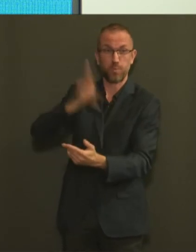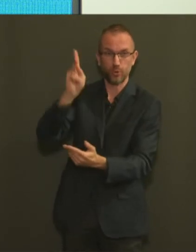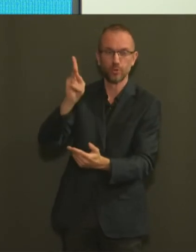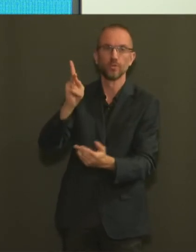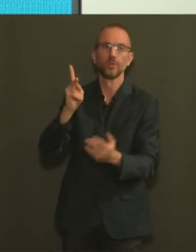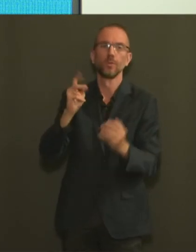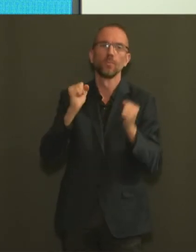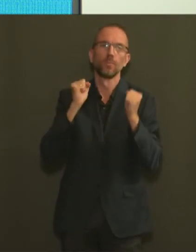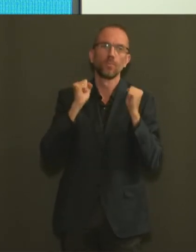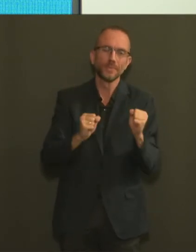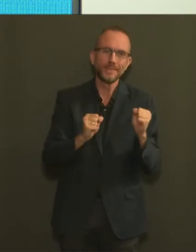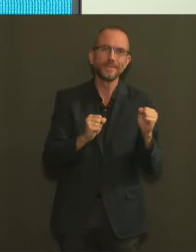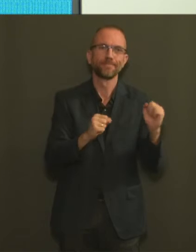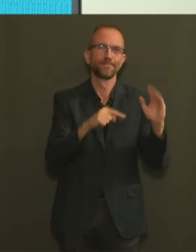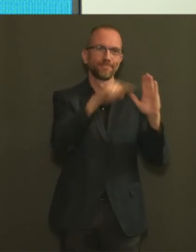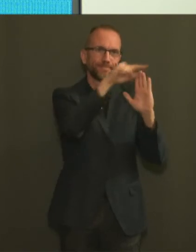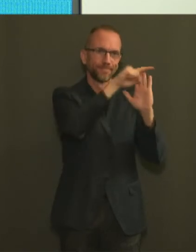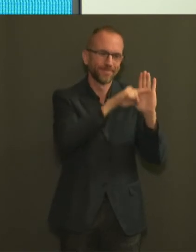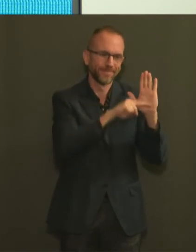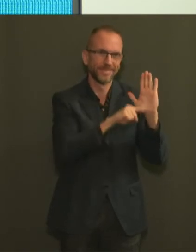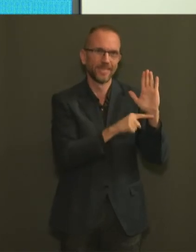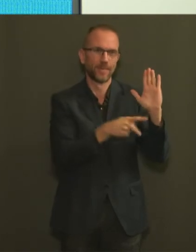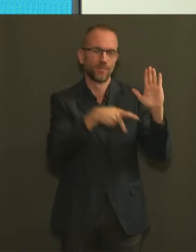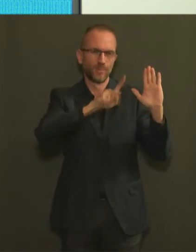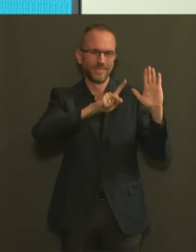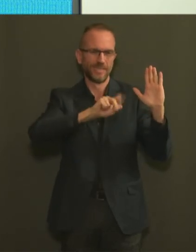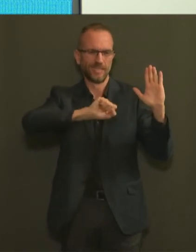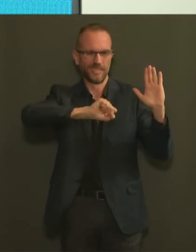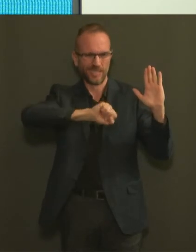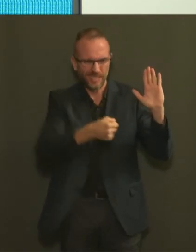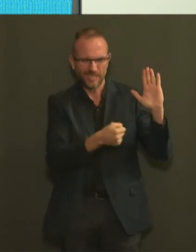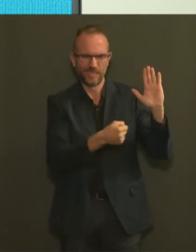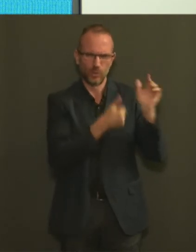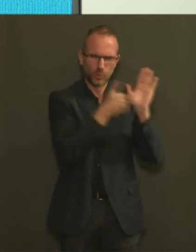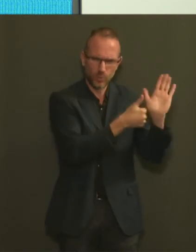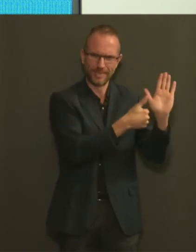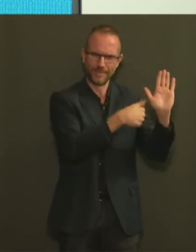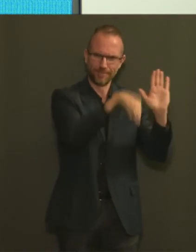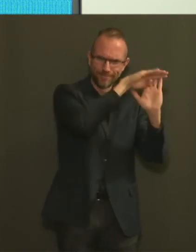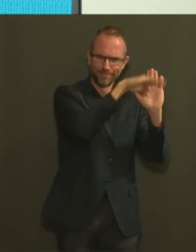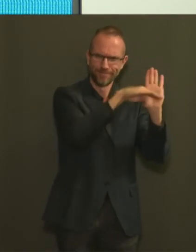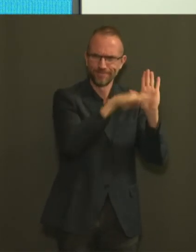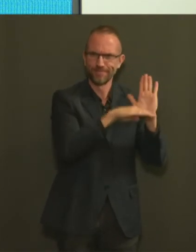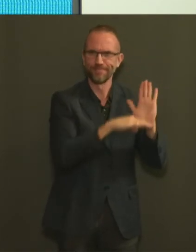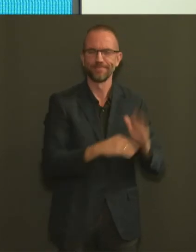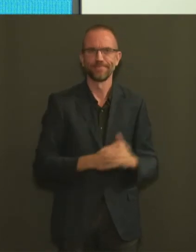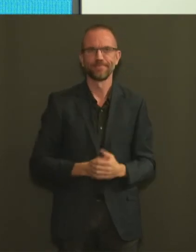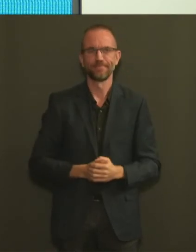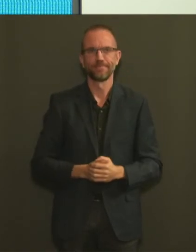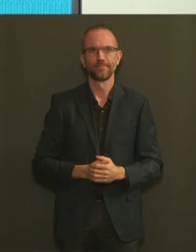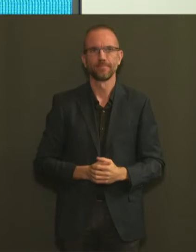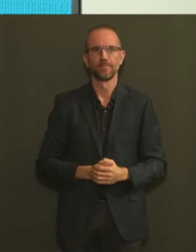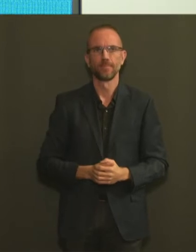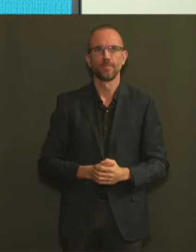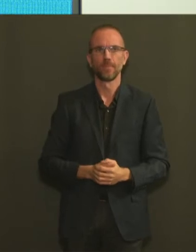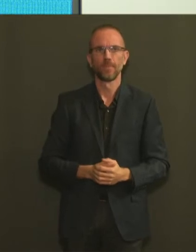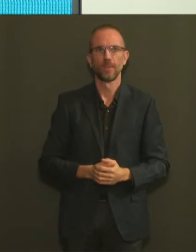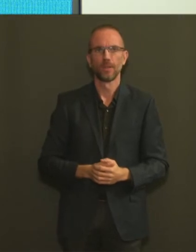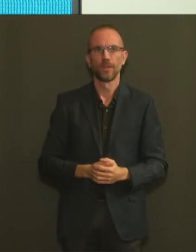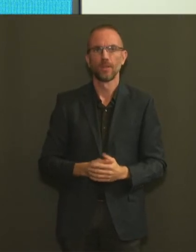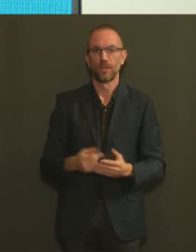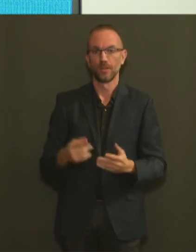ce que nous faisons actuellement ceci nous rappelle aussi l'importance actuellement même si cela nous chagrine